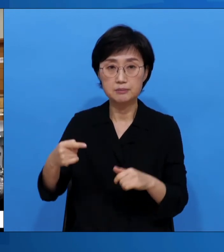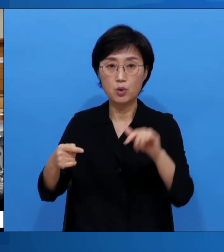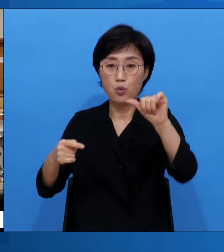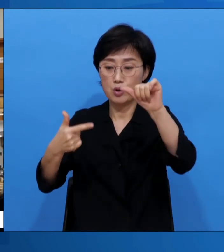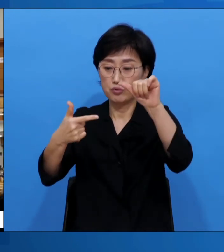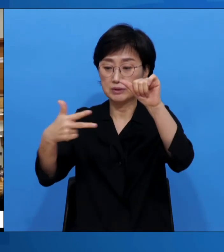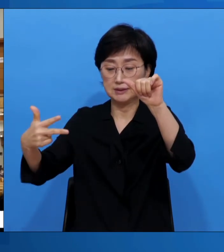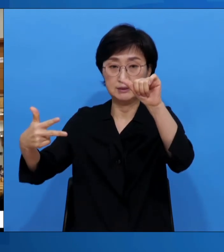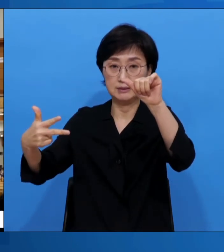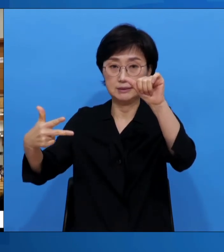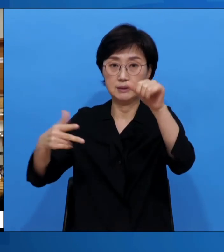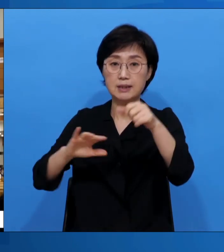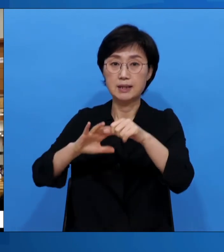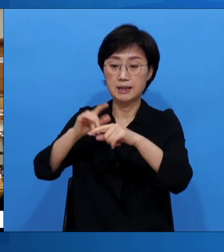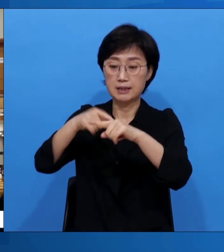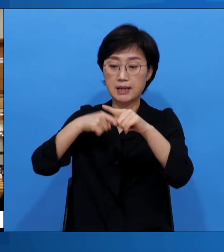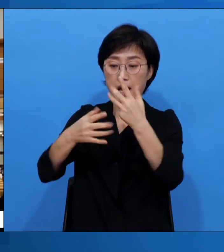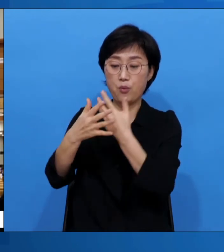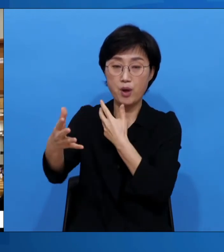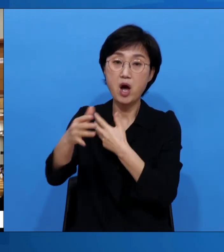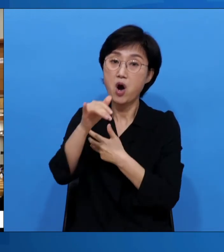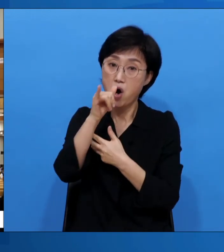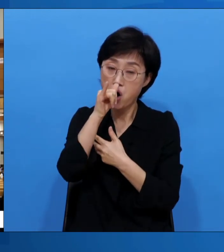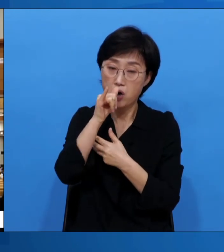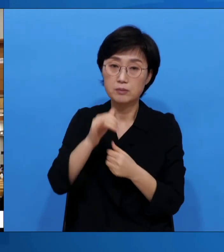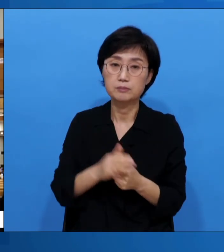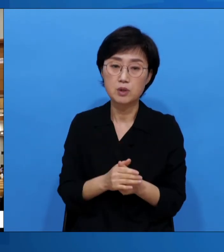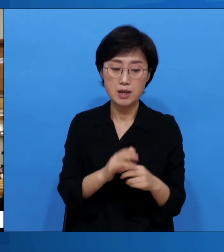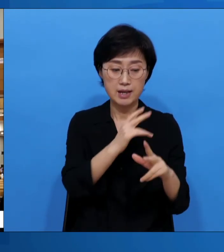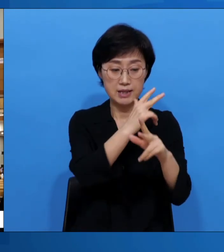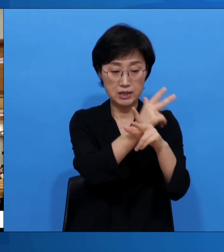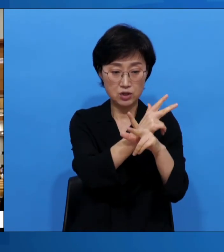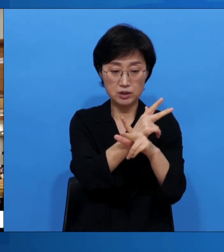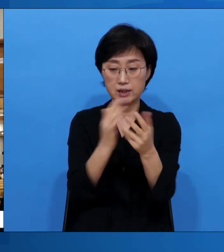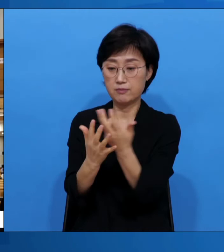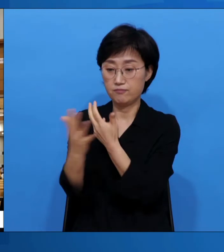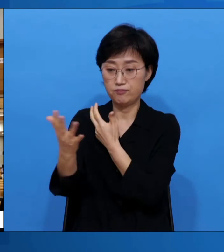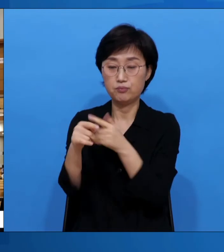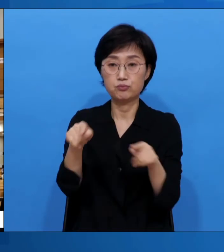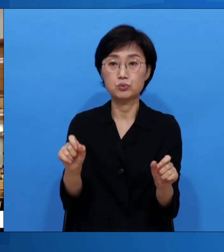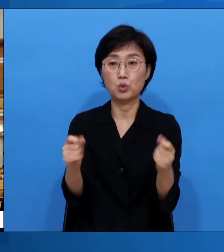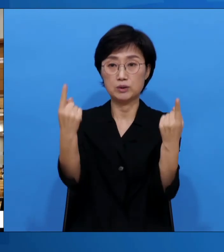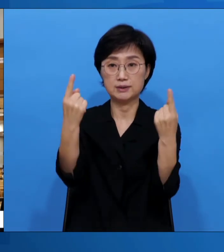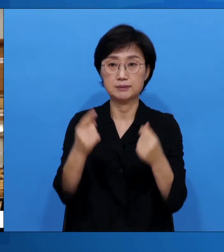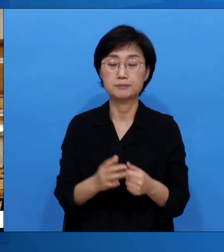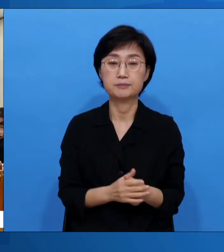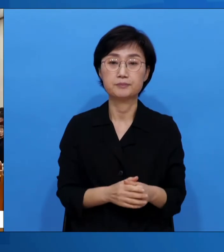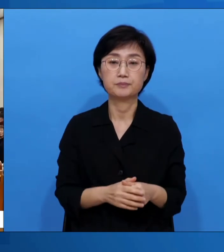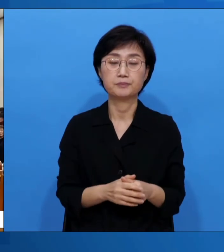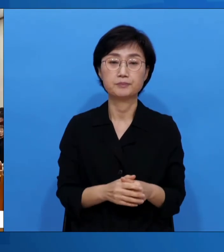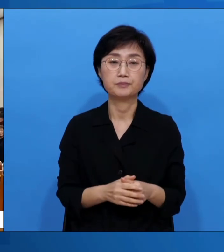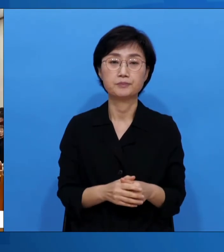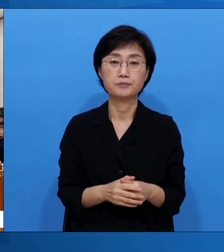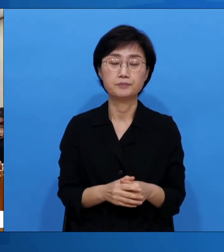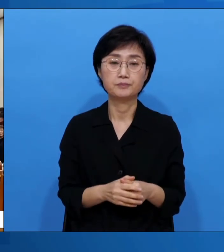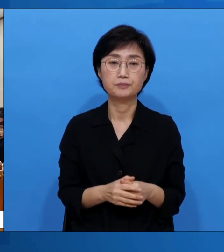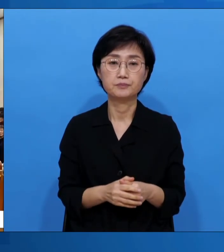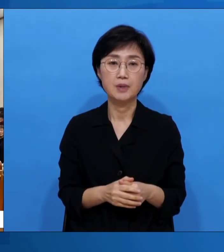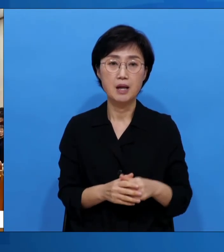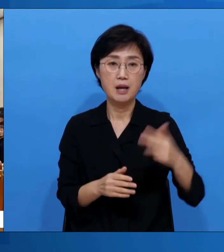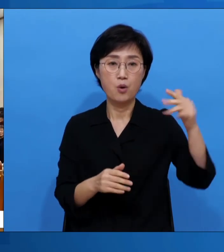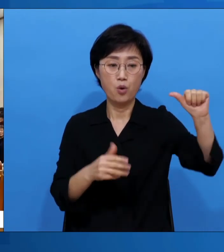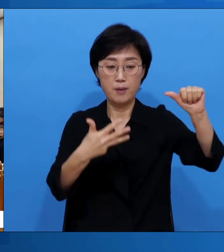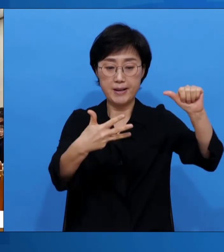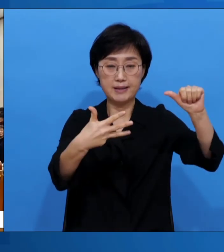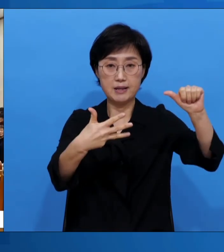7일엔 세계 선교대회가 덕평 RUTC에서 온라인과 오프라인으로 동시에 진행됩니다. 8일